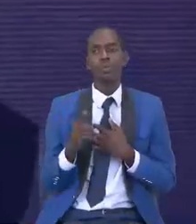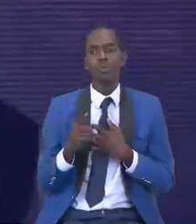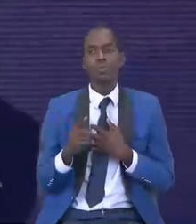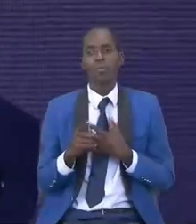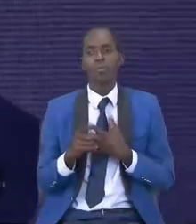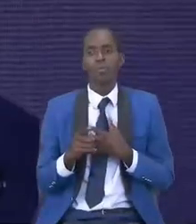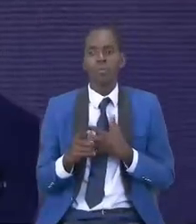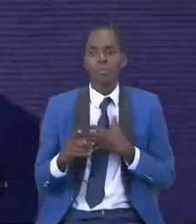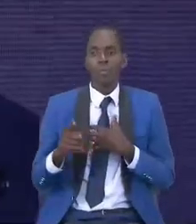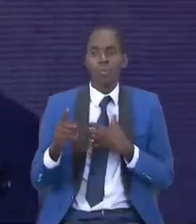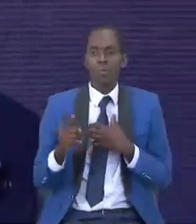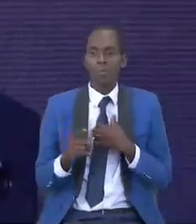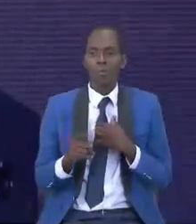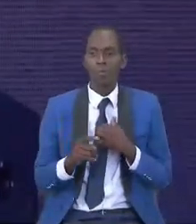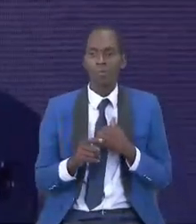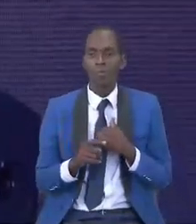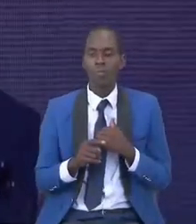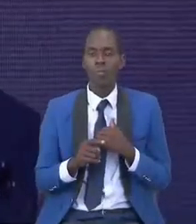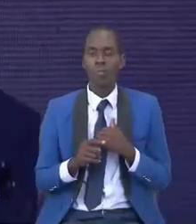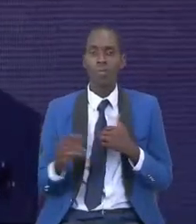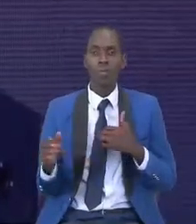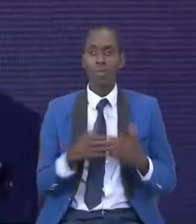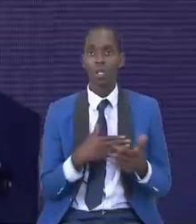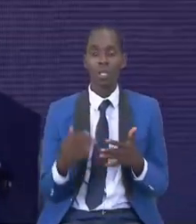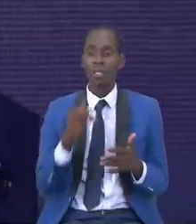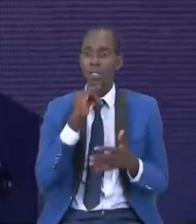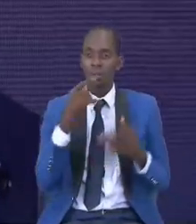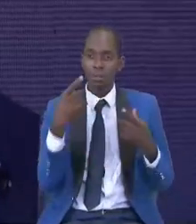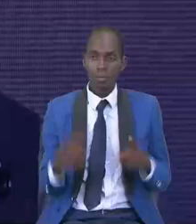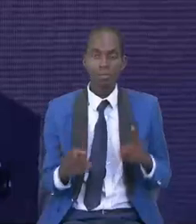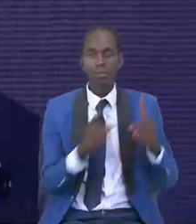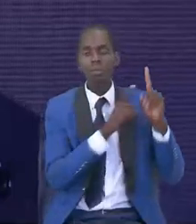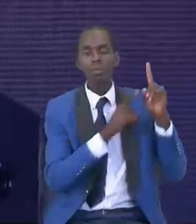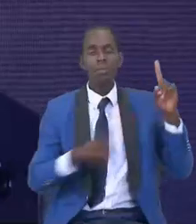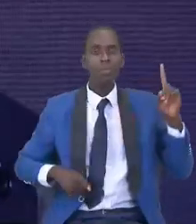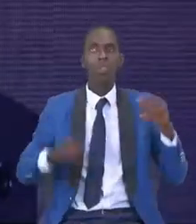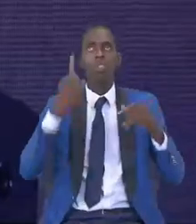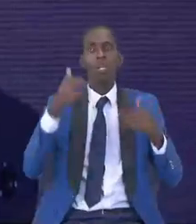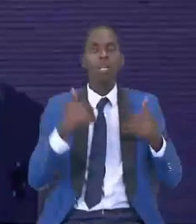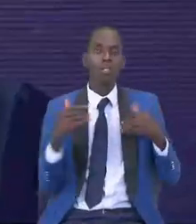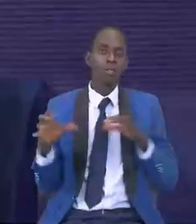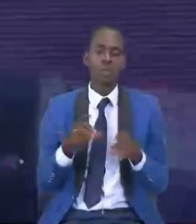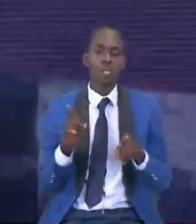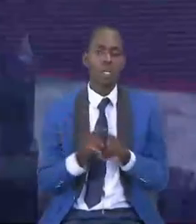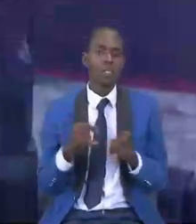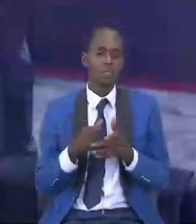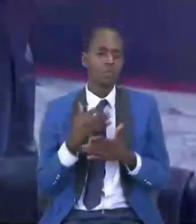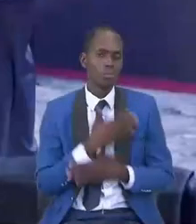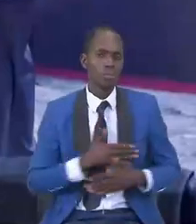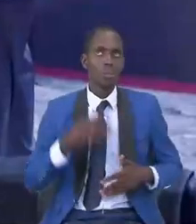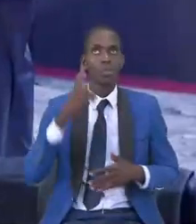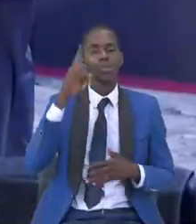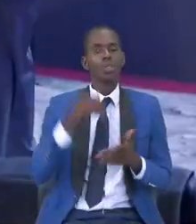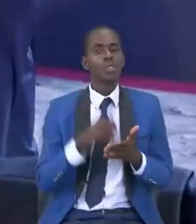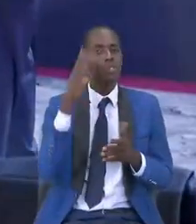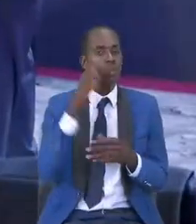passe, Seigneur, tu fais ce que tu veux. Ça va nous épargner la tension. Ça va